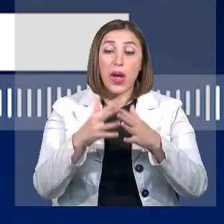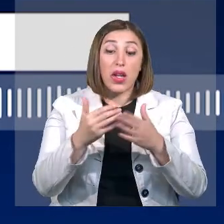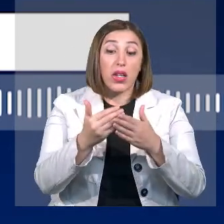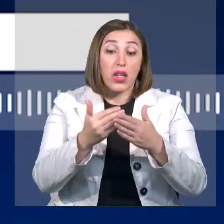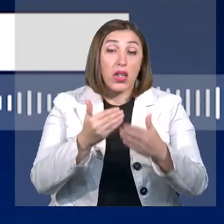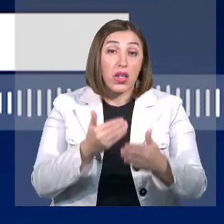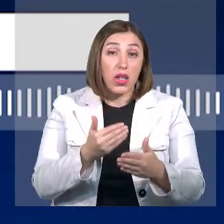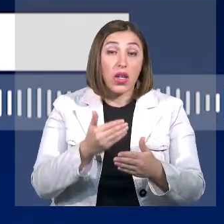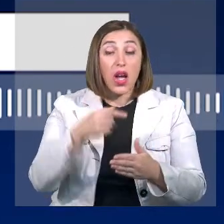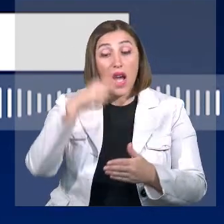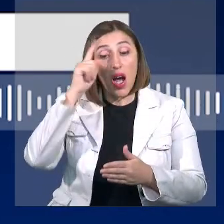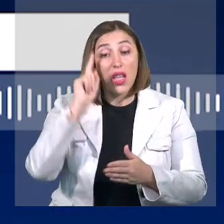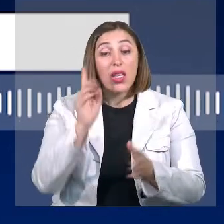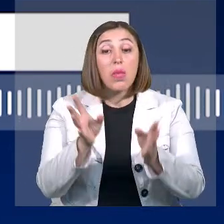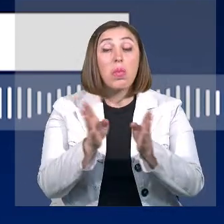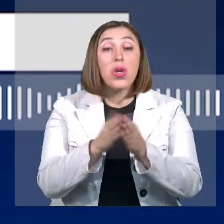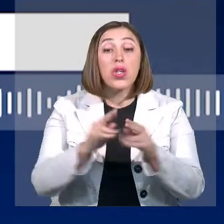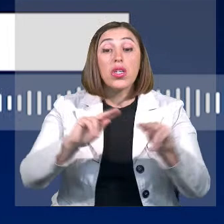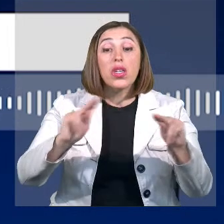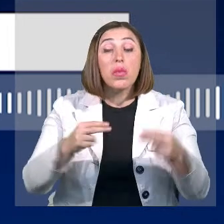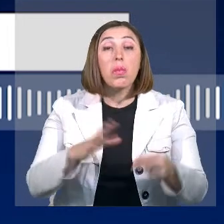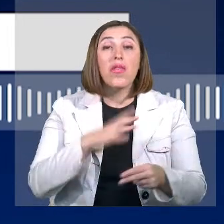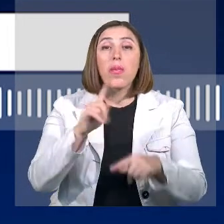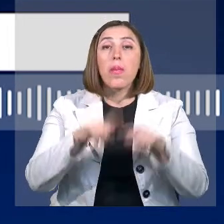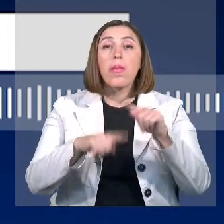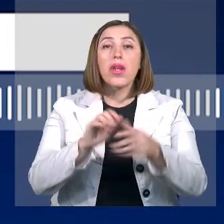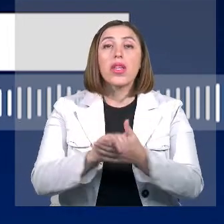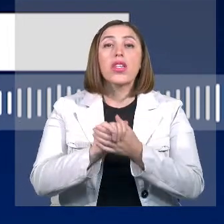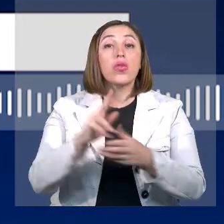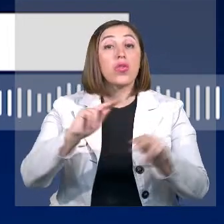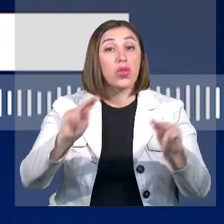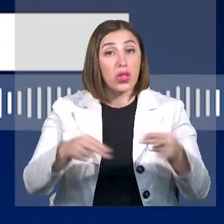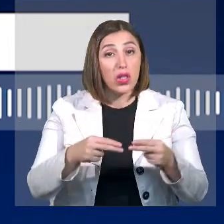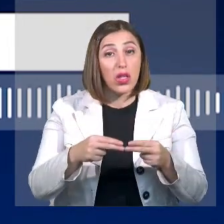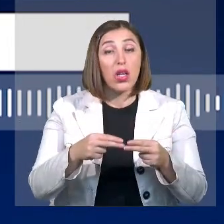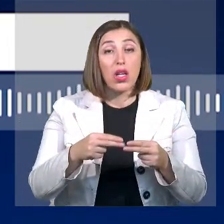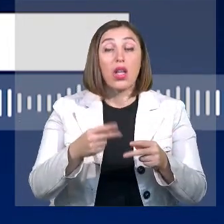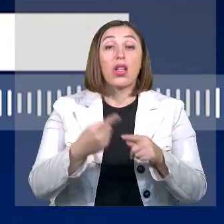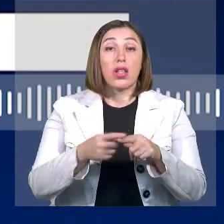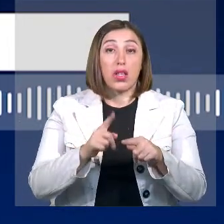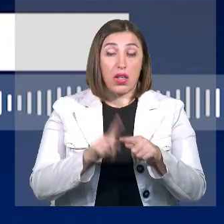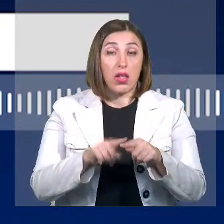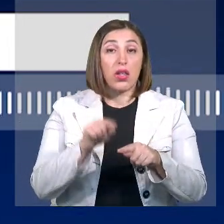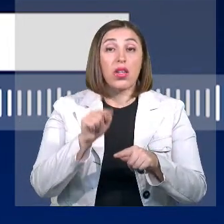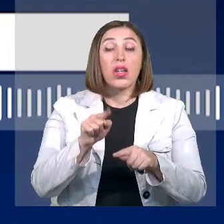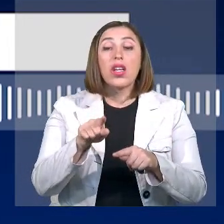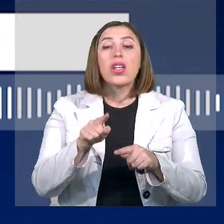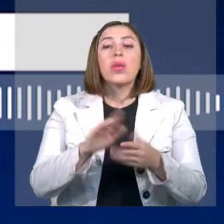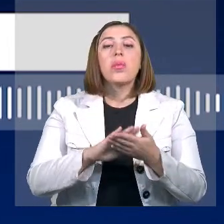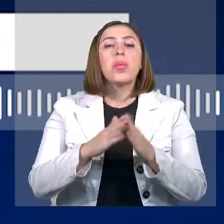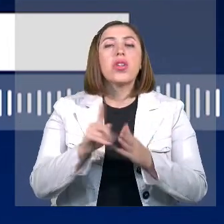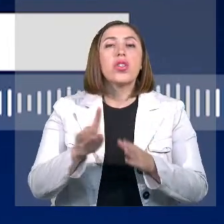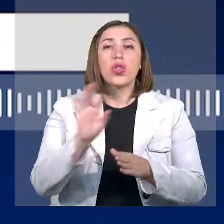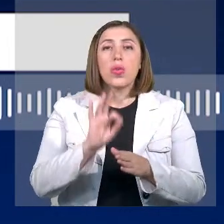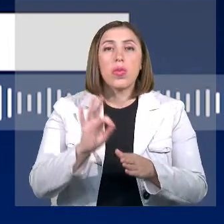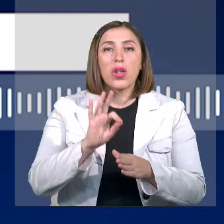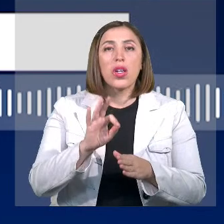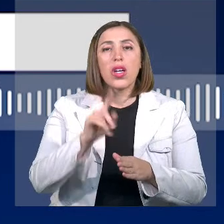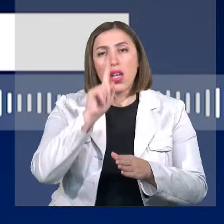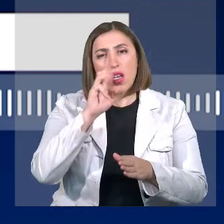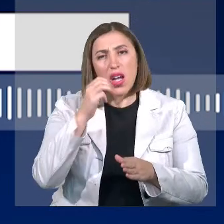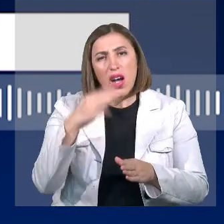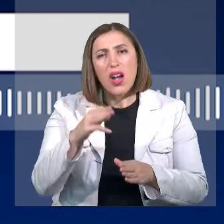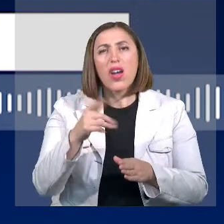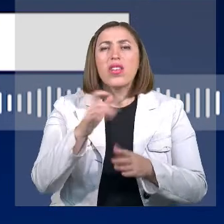առաջ Ադրբեջանի հետ կնքել է հայտնի դաշնակցային համաձայնագիրը, որը դարձյալ իր մեջ պարունակում է էներգետիկ հարցերի